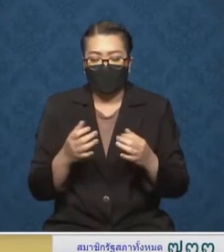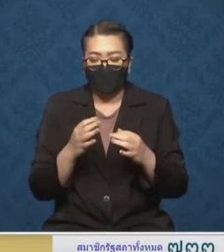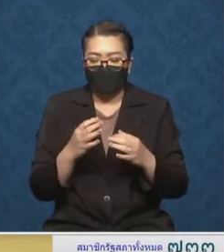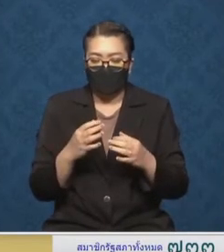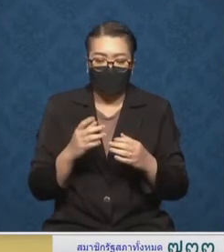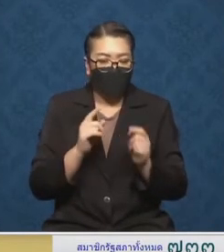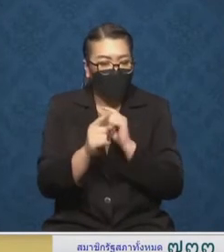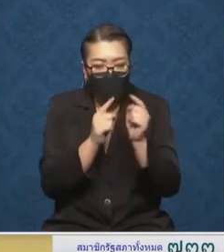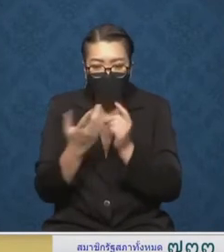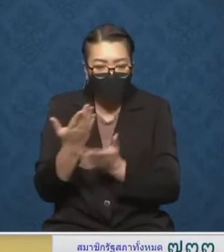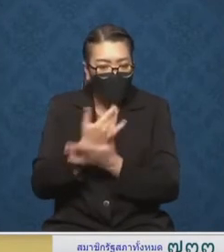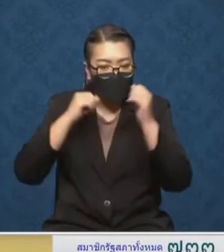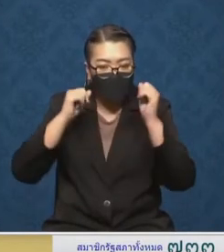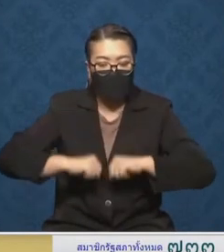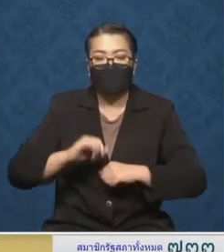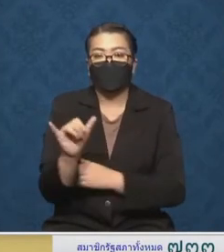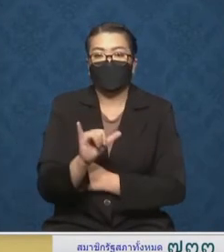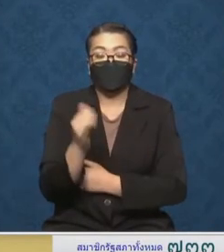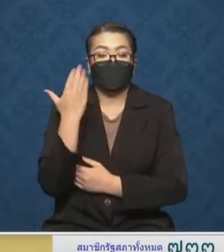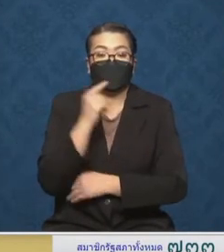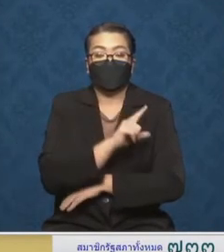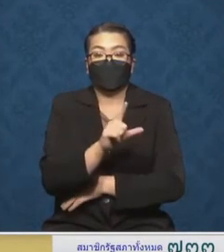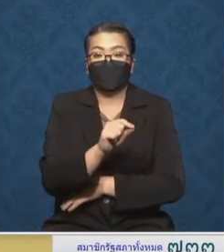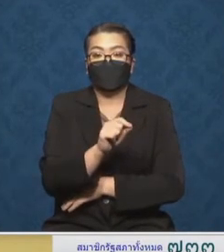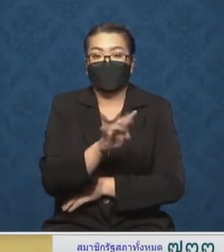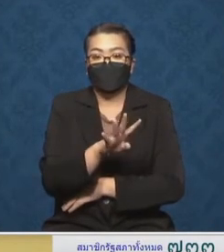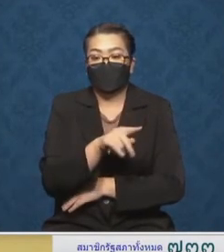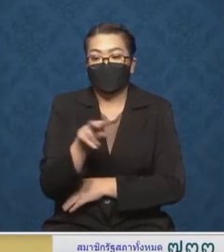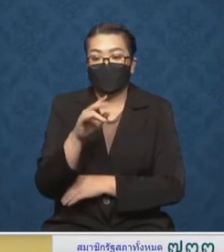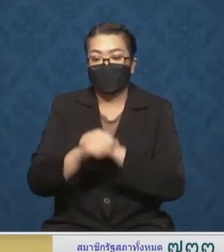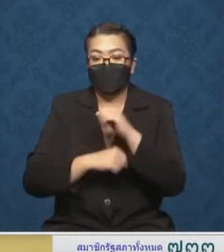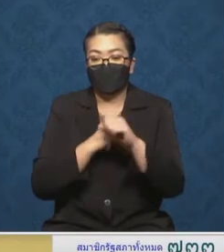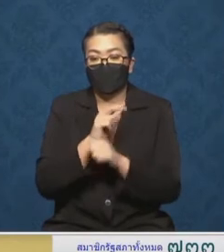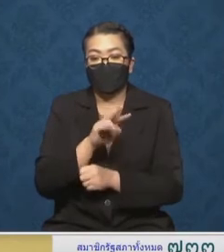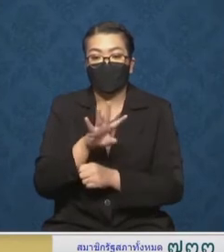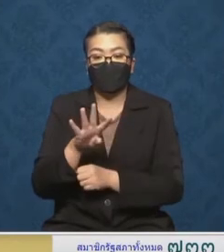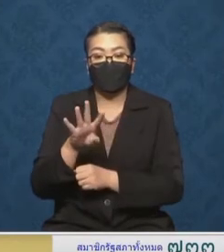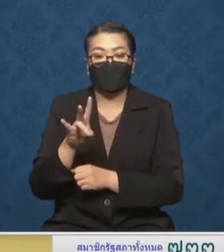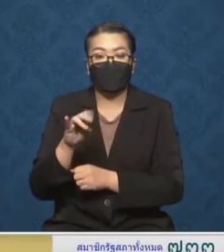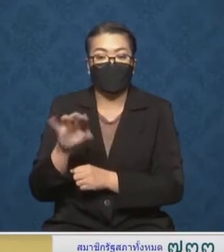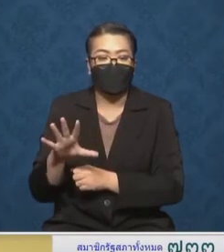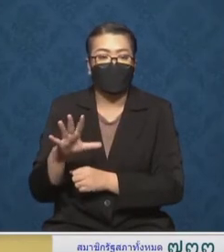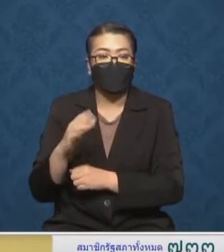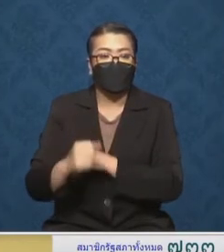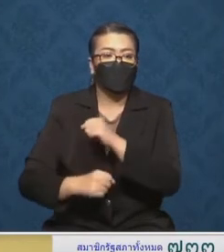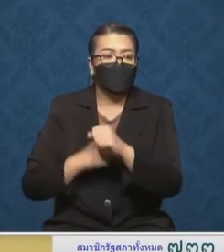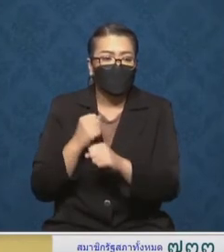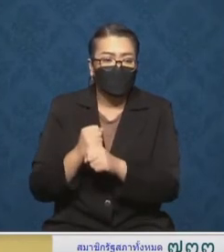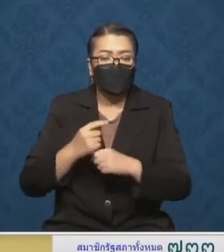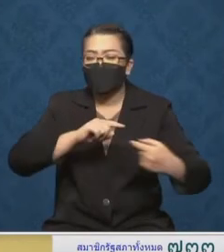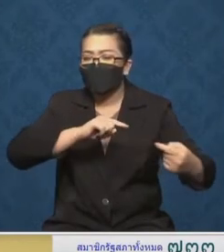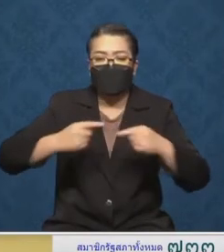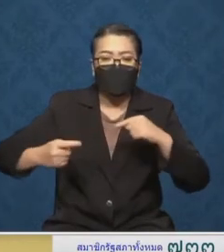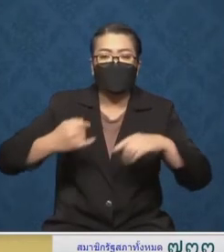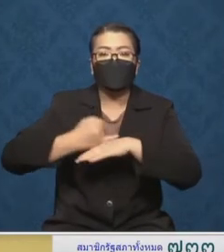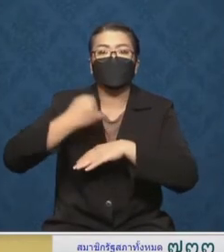นับตั้งแต่วันที่ 24มิถุนายน 2475ดับร่วม 90ปีมาแล้วเราก็ยังเถียงกันไม่จบ